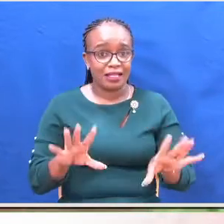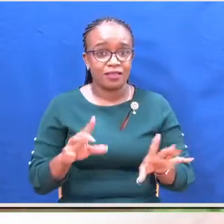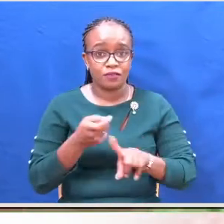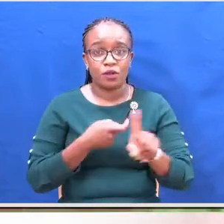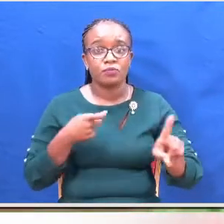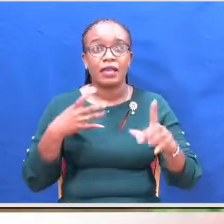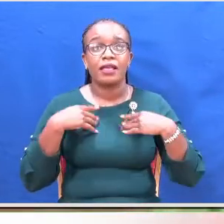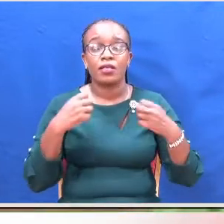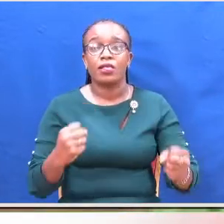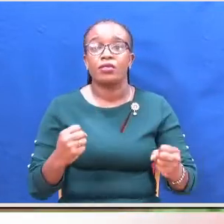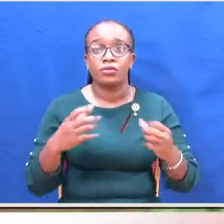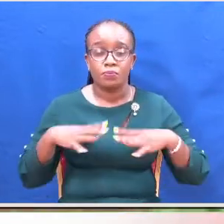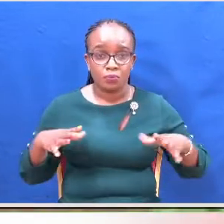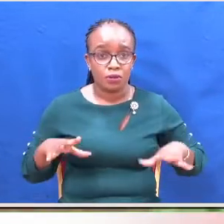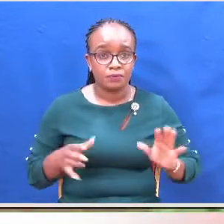nitoe.